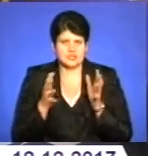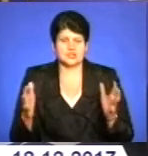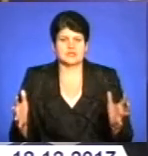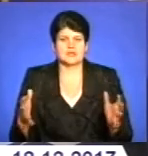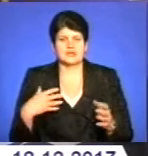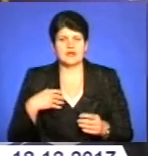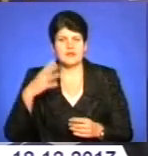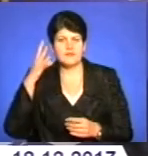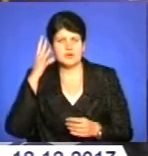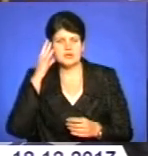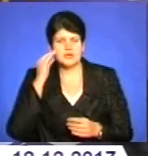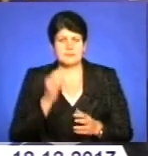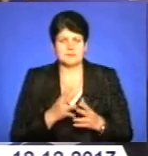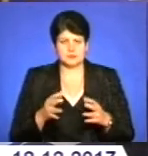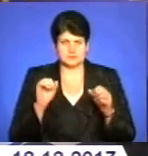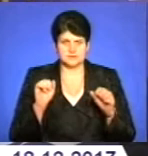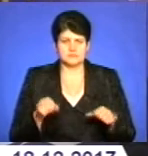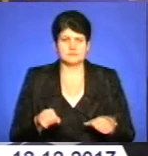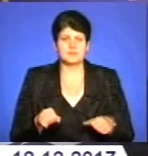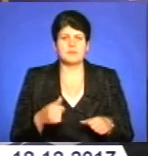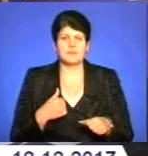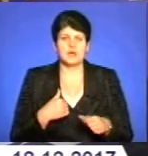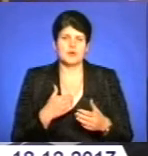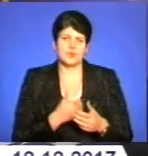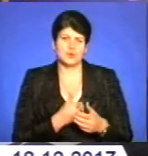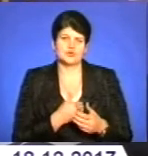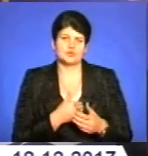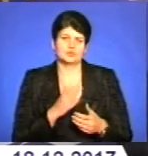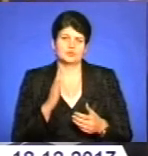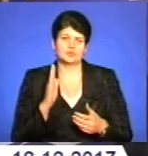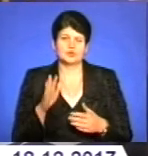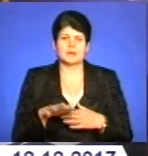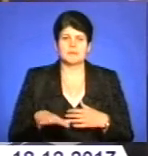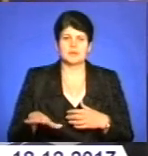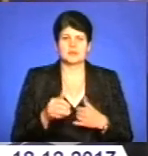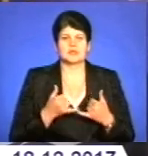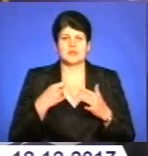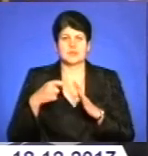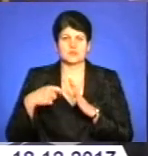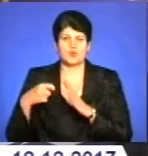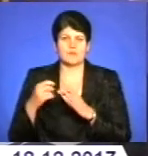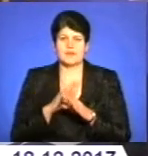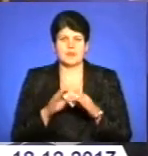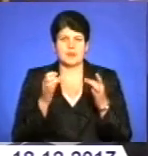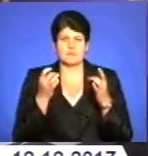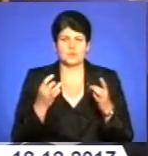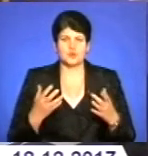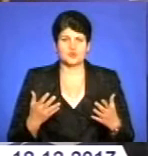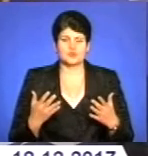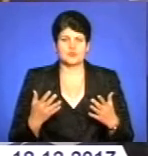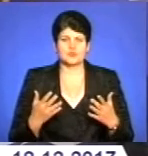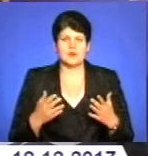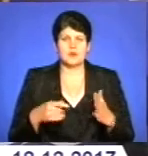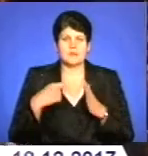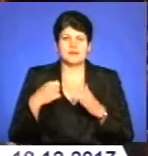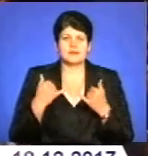що він більш потенційніший. Бо ми хочемо стати майданчиком для зйомок, а не просто майданчиком для